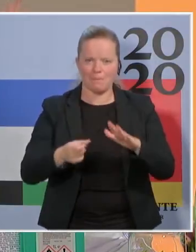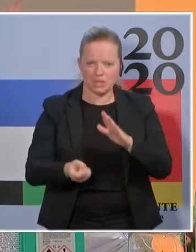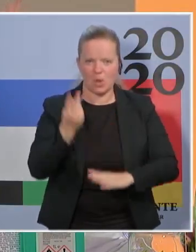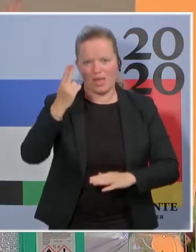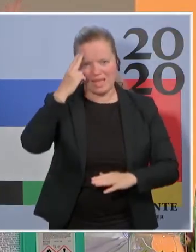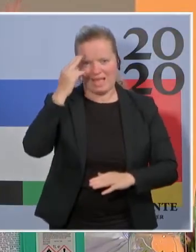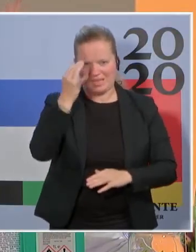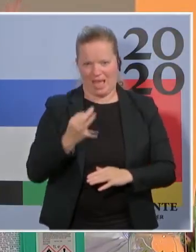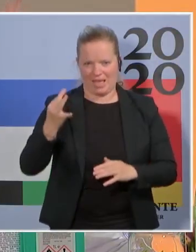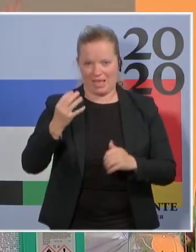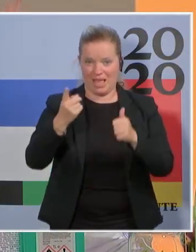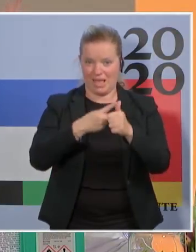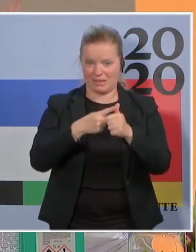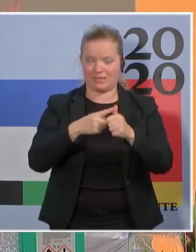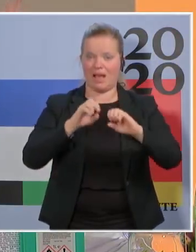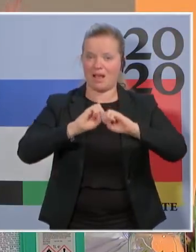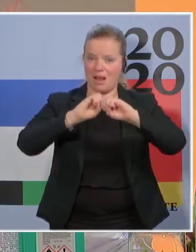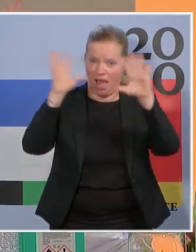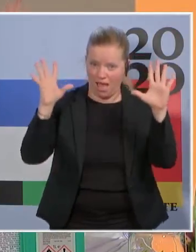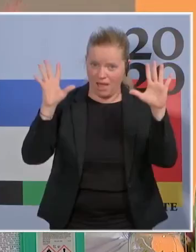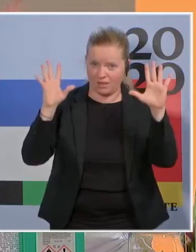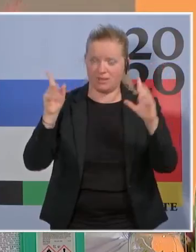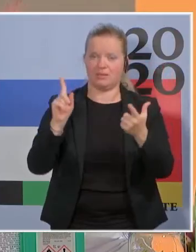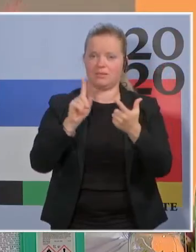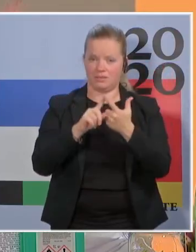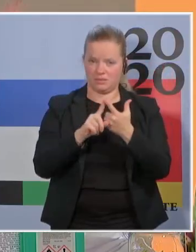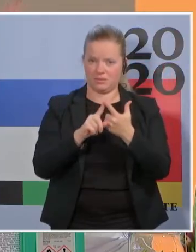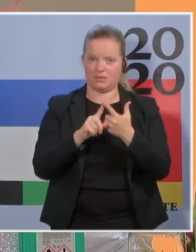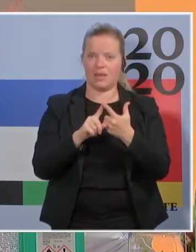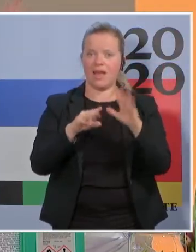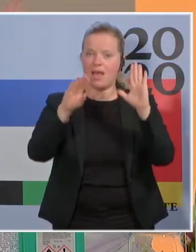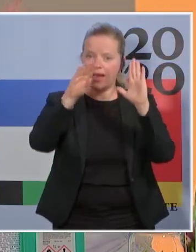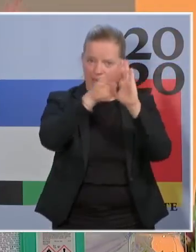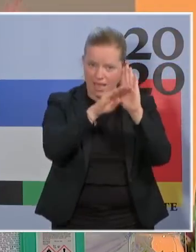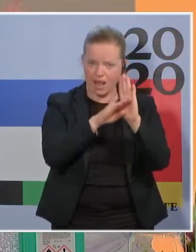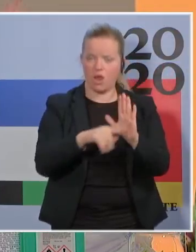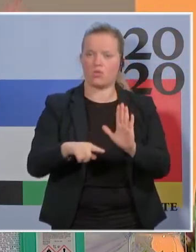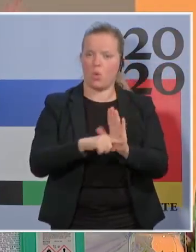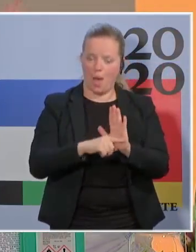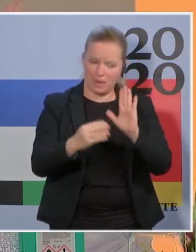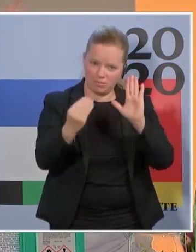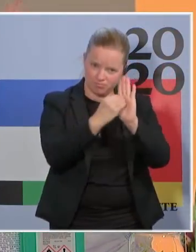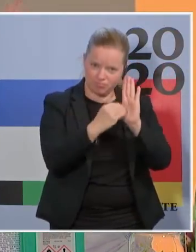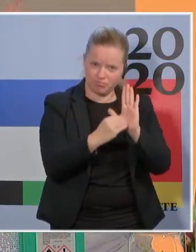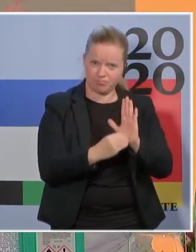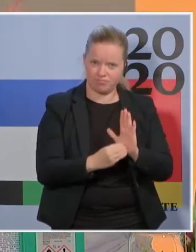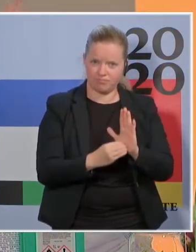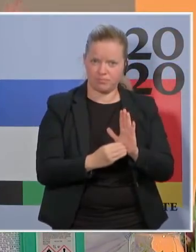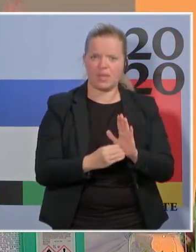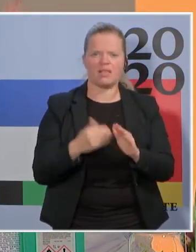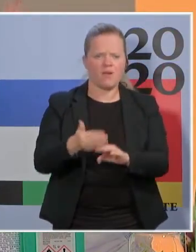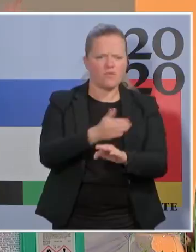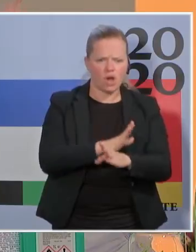Das ist die Klarheit, das ist das Setzen von Regeln, Normen. Und es ist schon angesprochen worden, der Unterschied